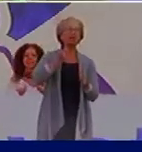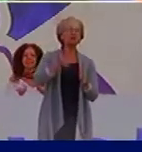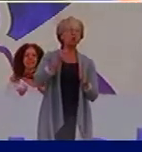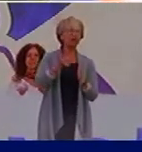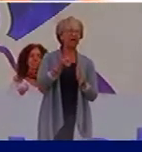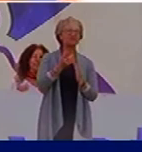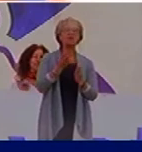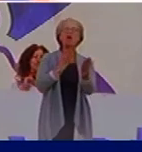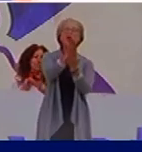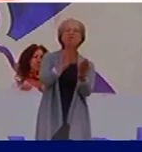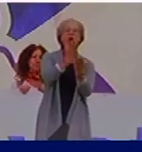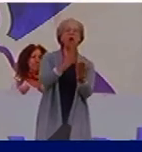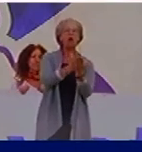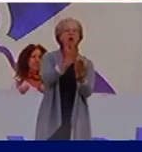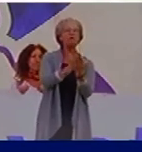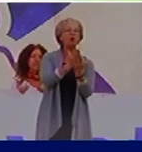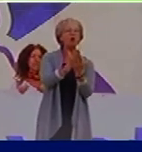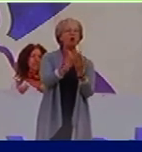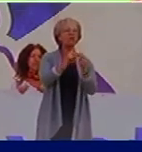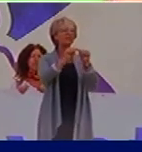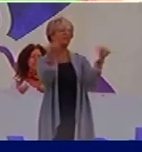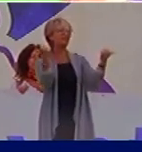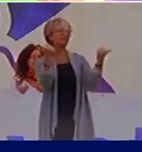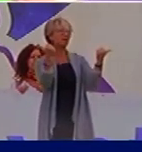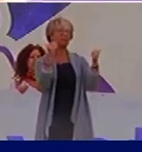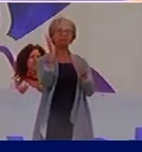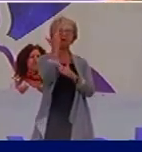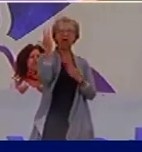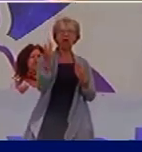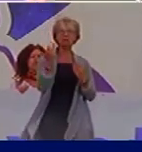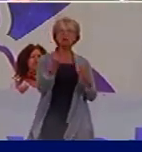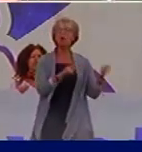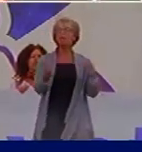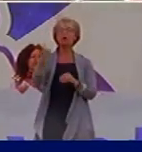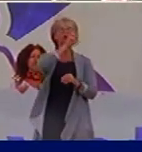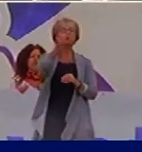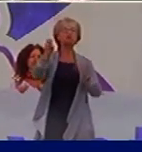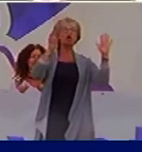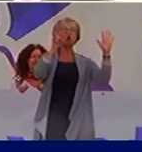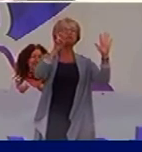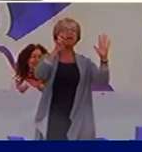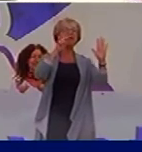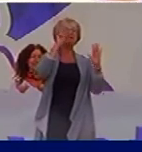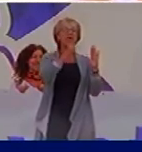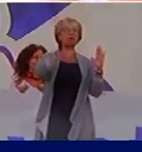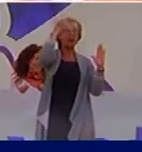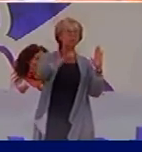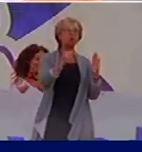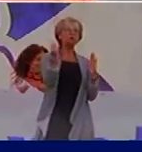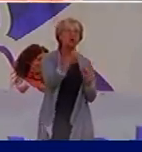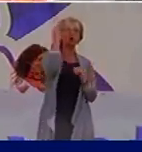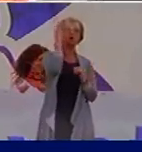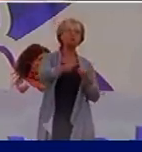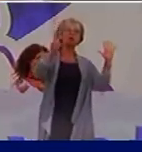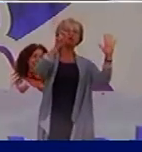a favore dei diversamente abili che portano a casa 280 euro al mese, solo 280 euro